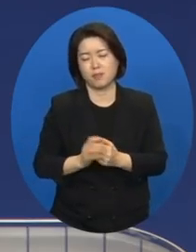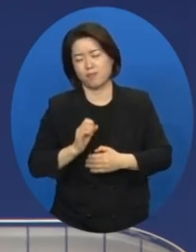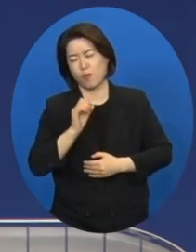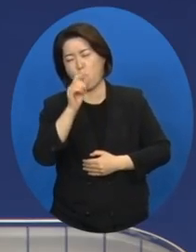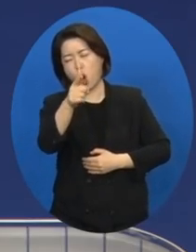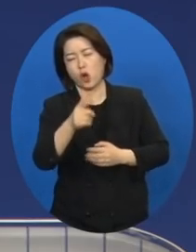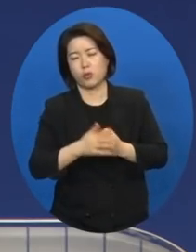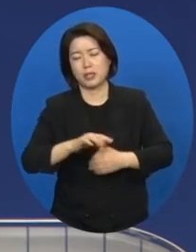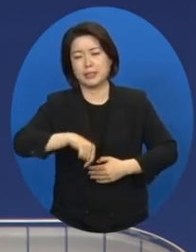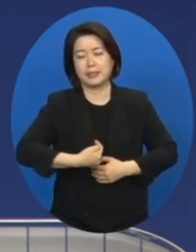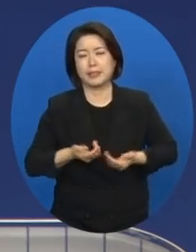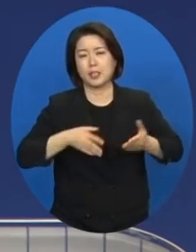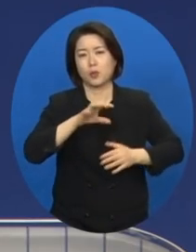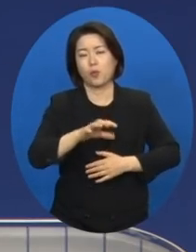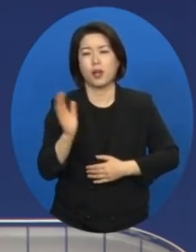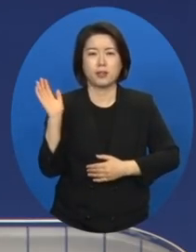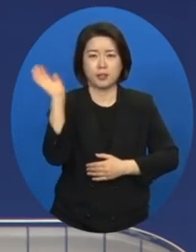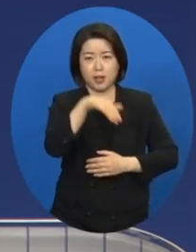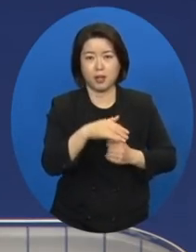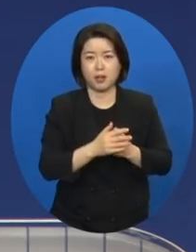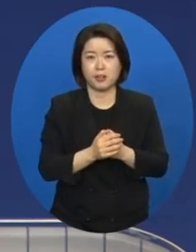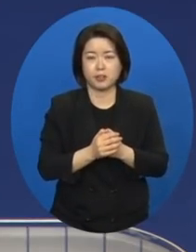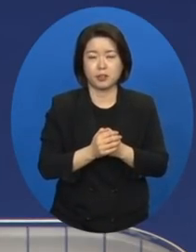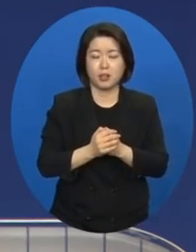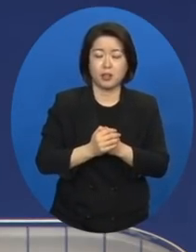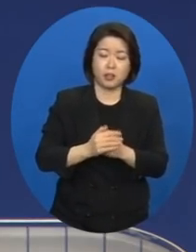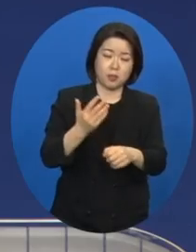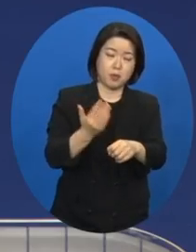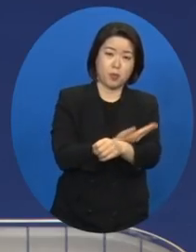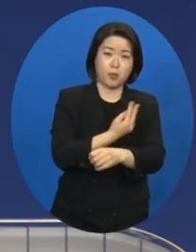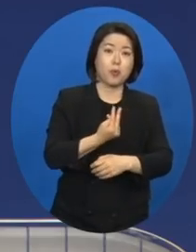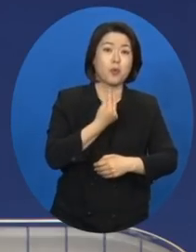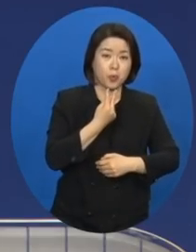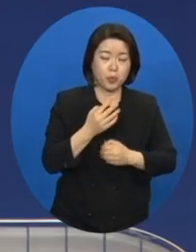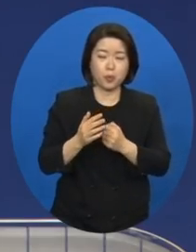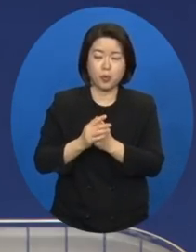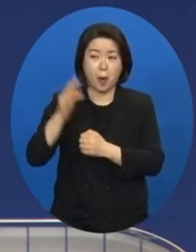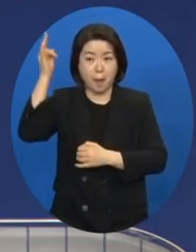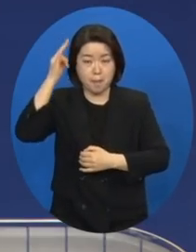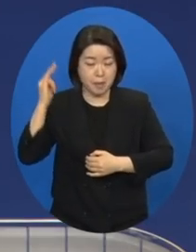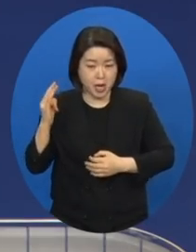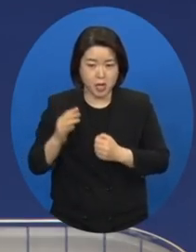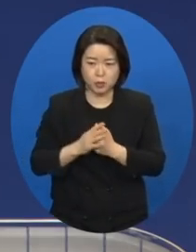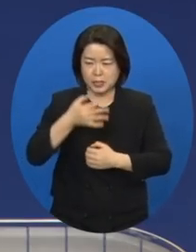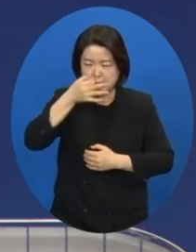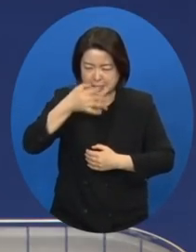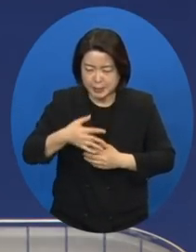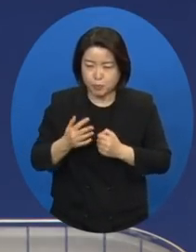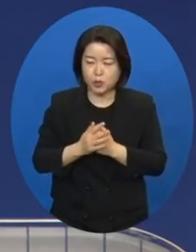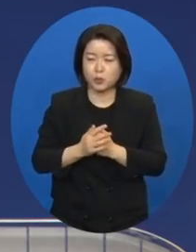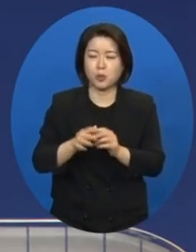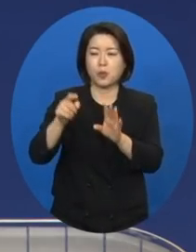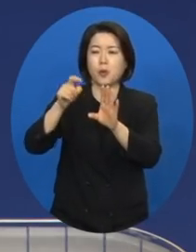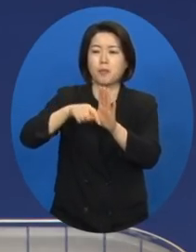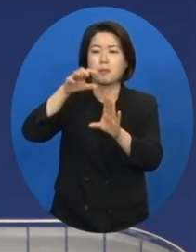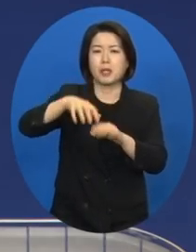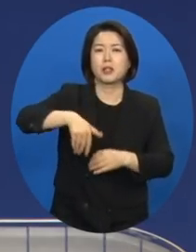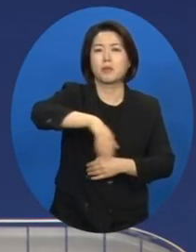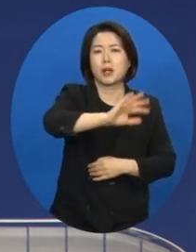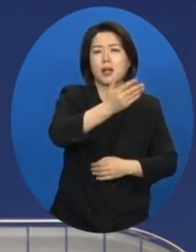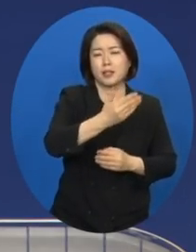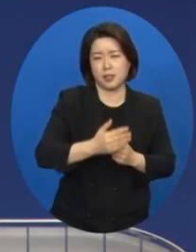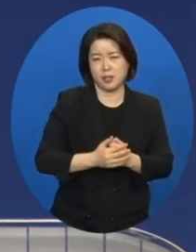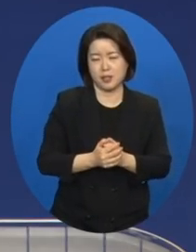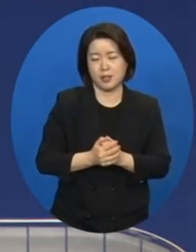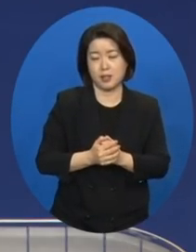거였어요. 요셉과 마리아 유다 족속이었기 때문에 베들레헴으로 가야만 합니다. 하필 마리아의